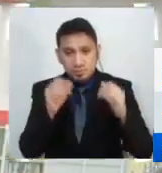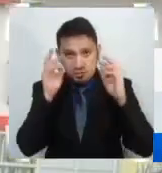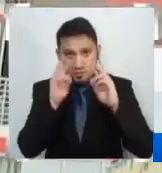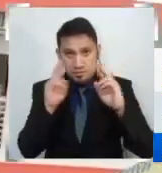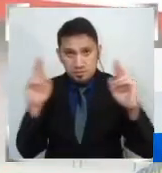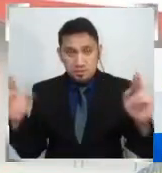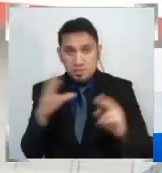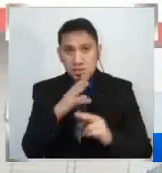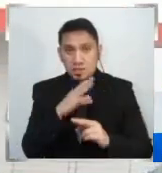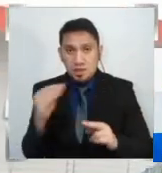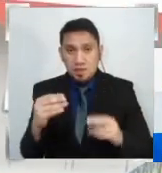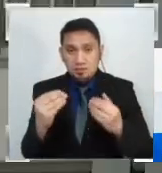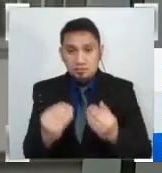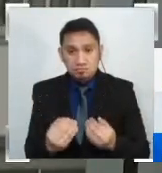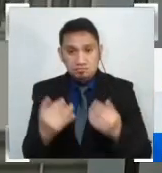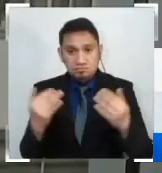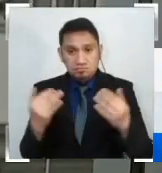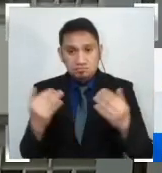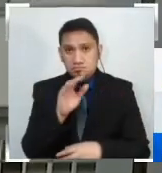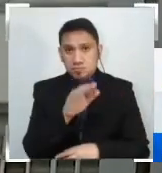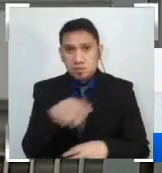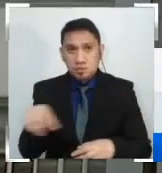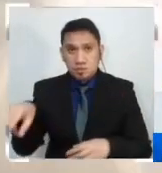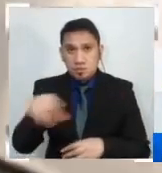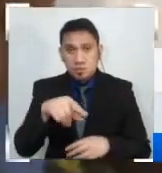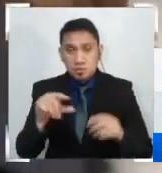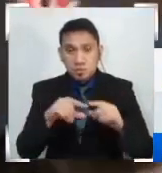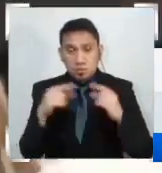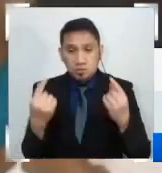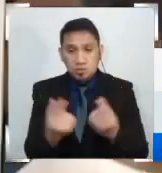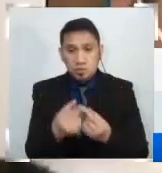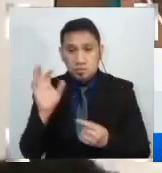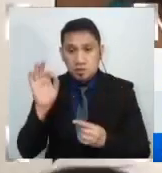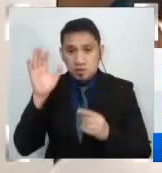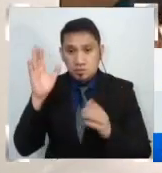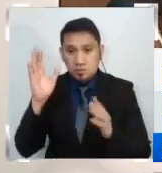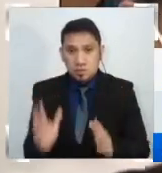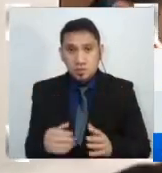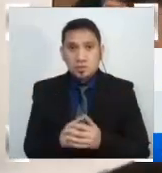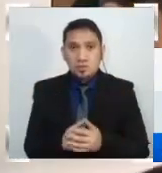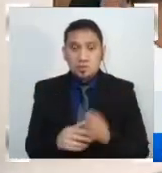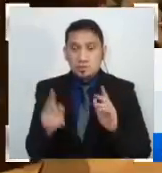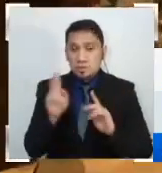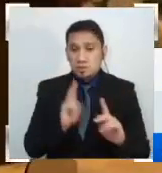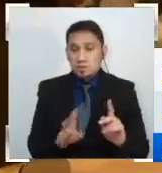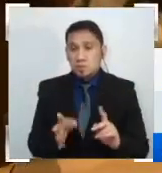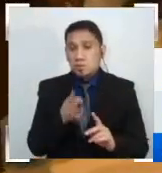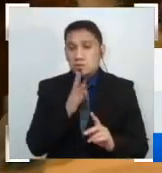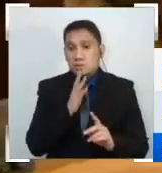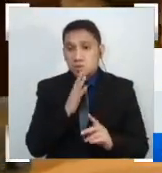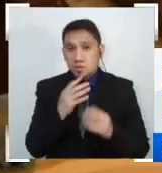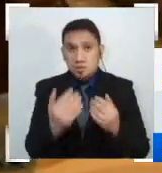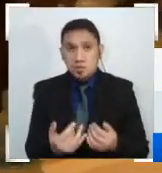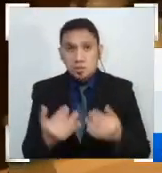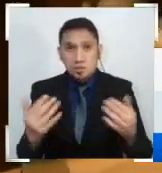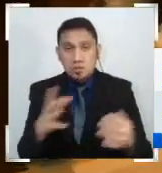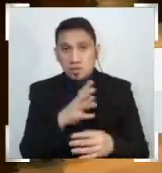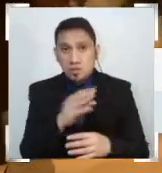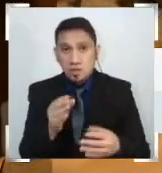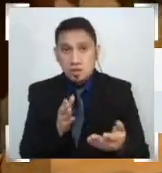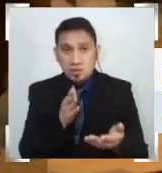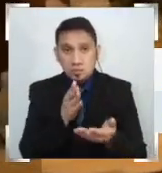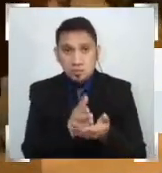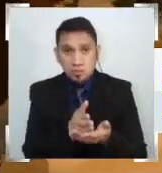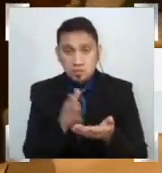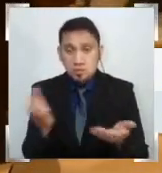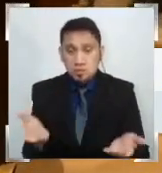grupo ng mga pastor. Nagsalita rin siya sa harap ng mga residente ng Bansod at pumunta sa birthday celebration ni